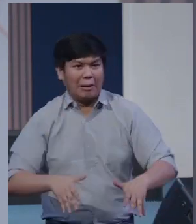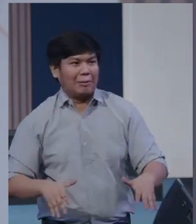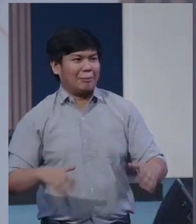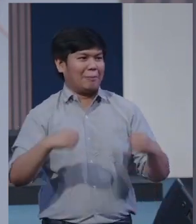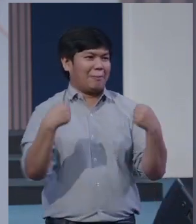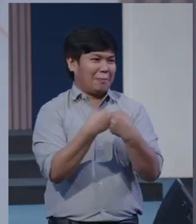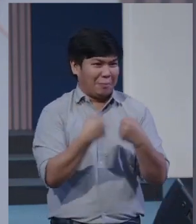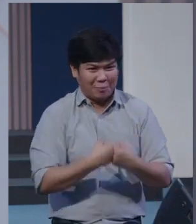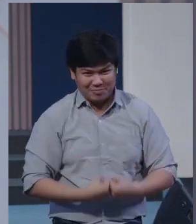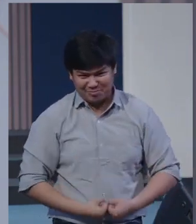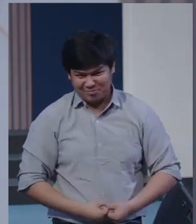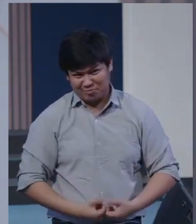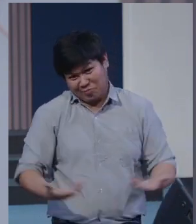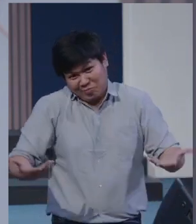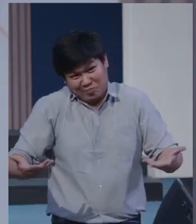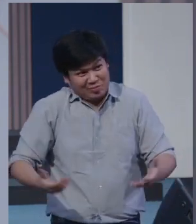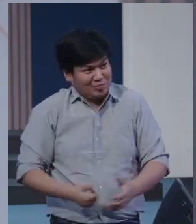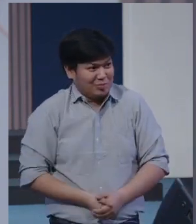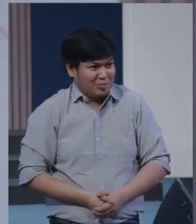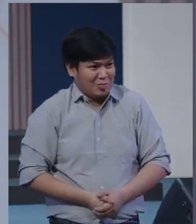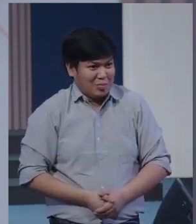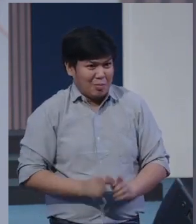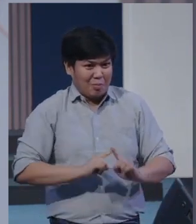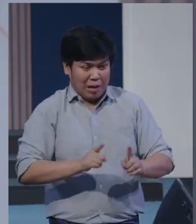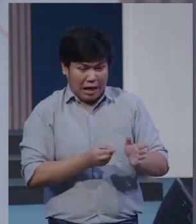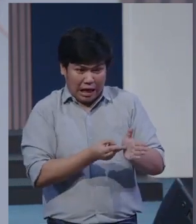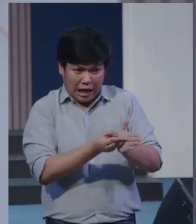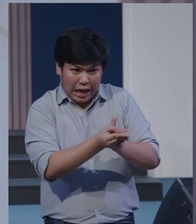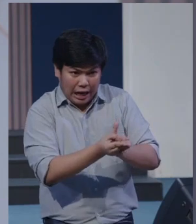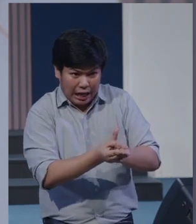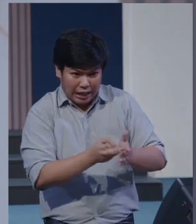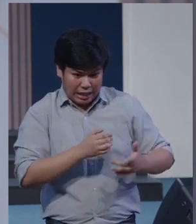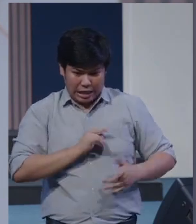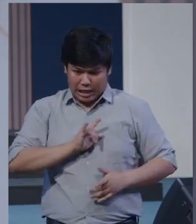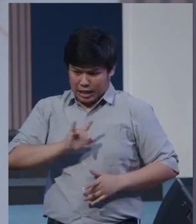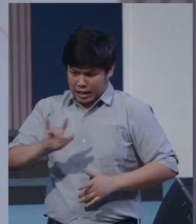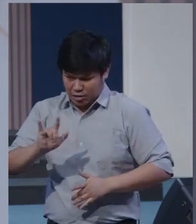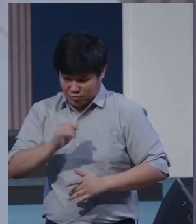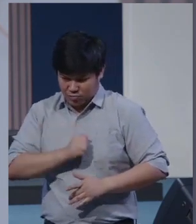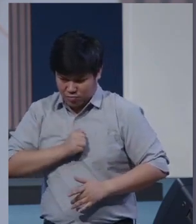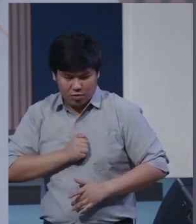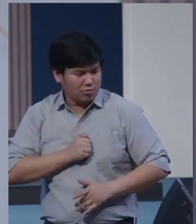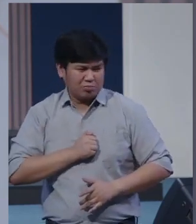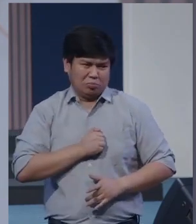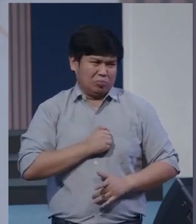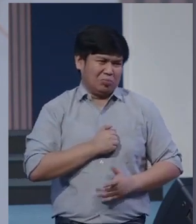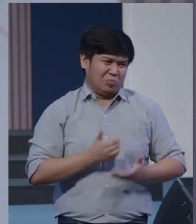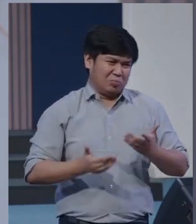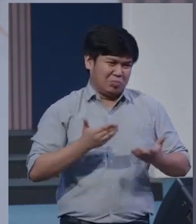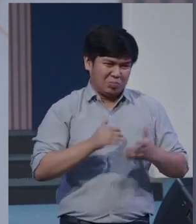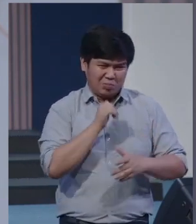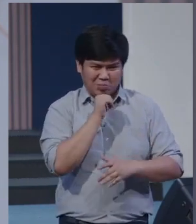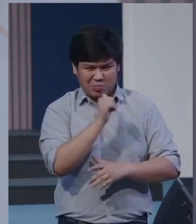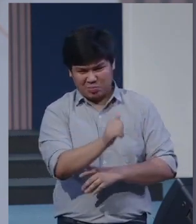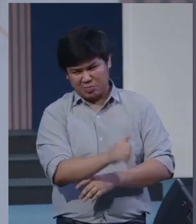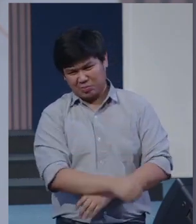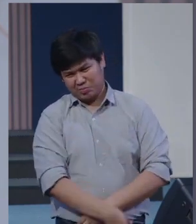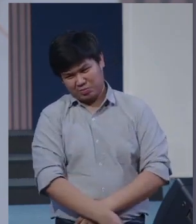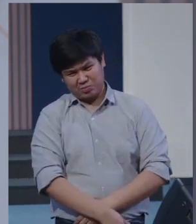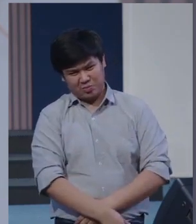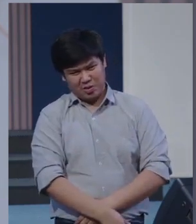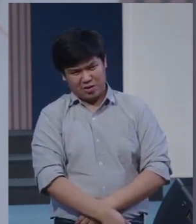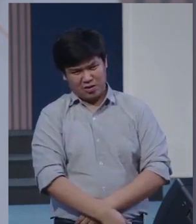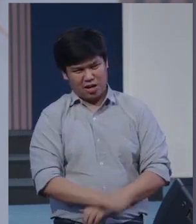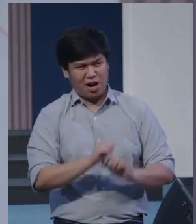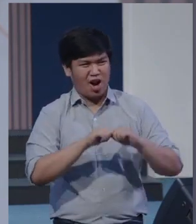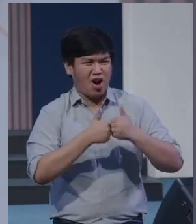marami po tayong sinasabing mga pagsisinungaling na kung minsan ah